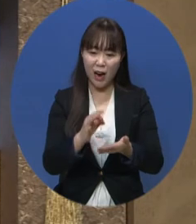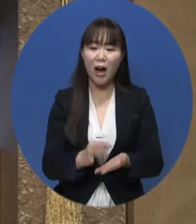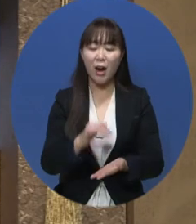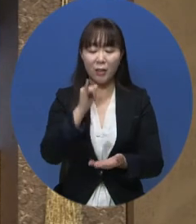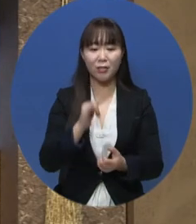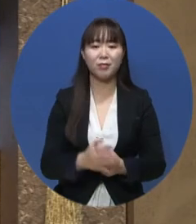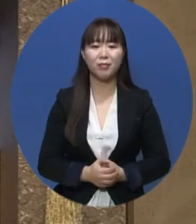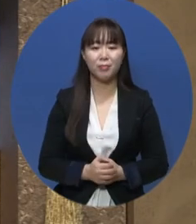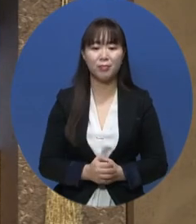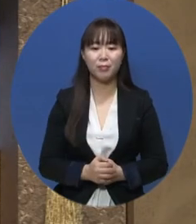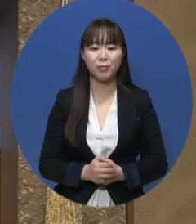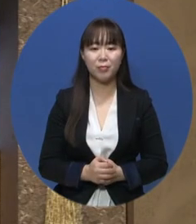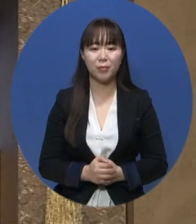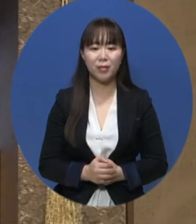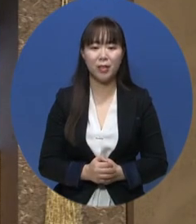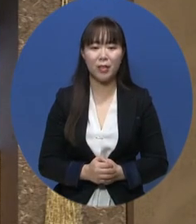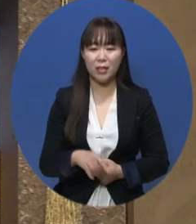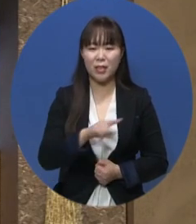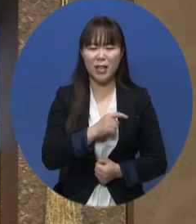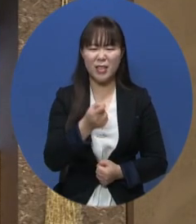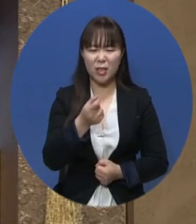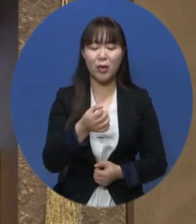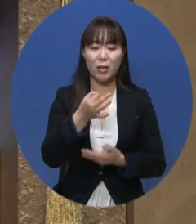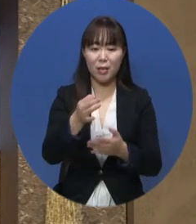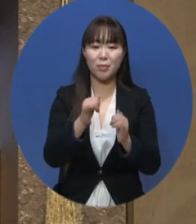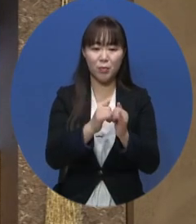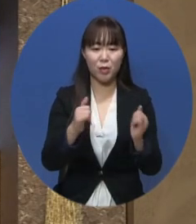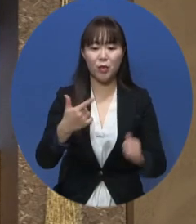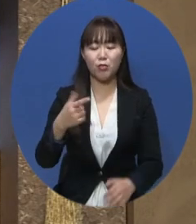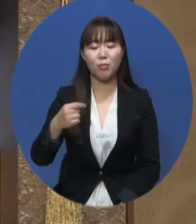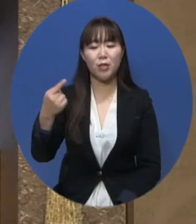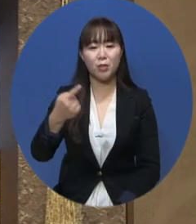그래서 제일 적게 내는 어르신이 이제